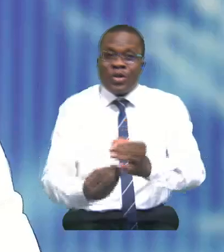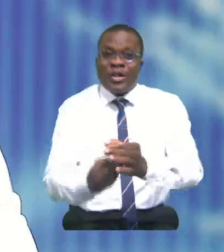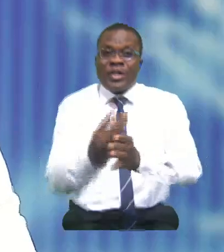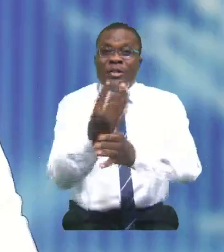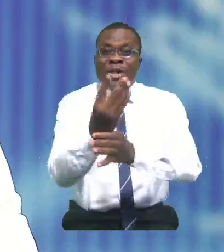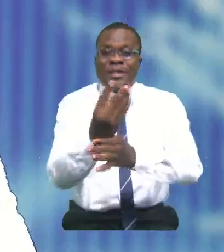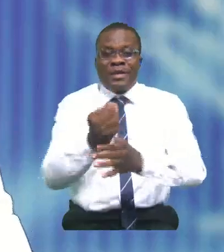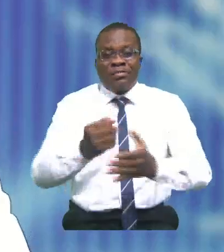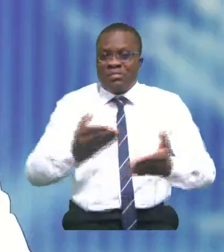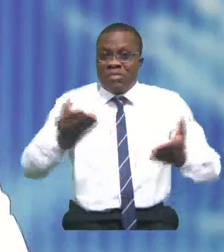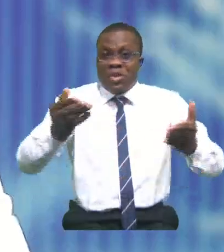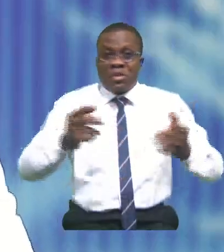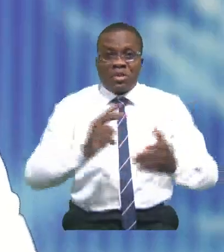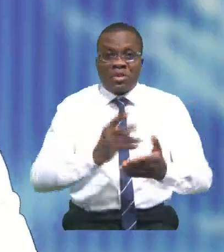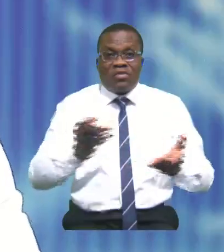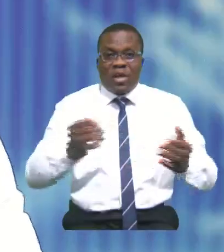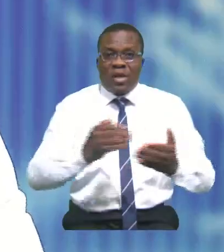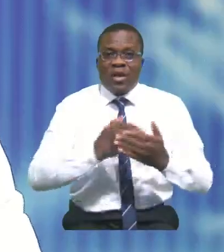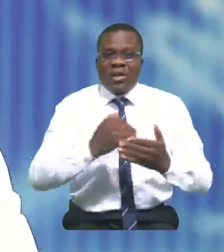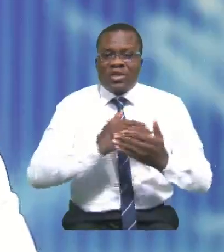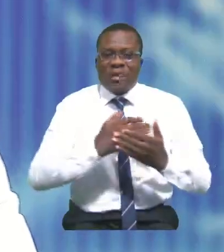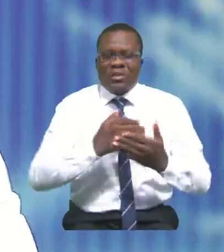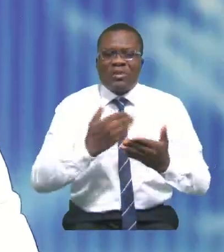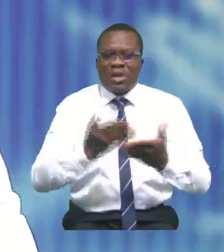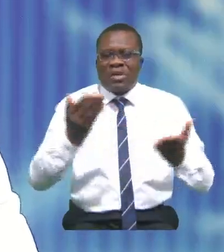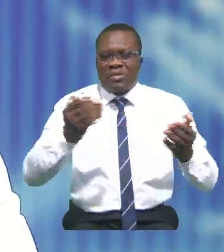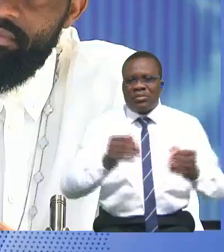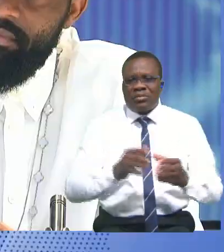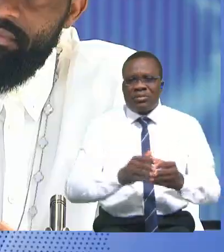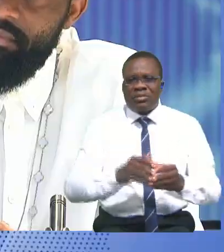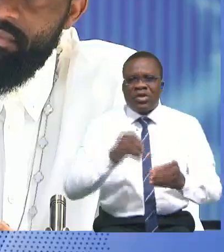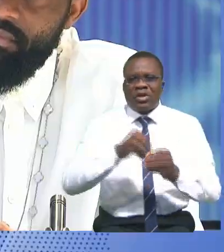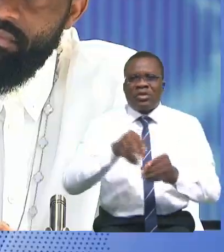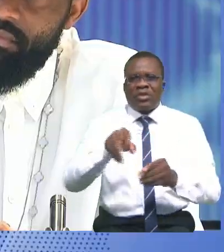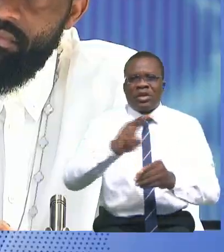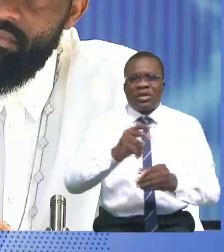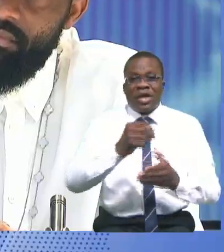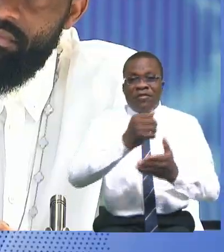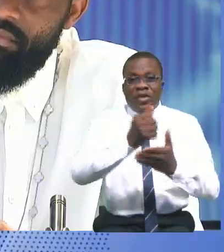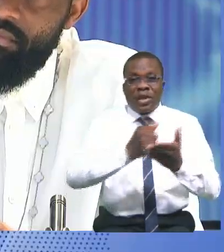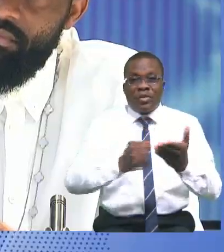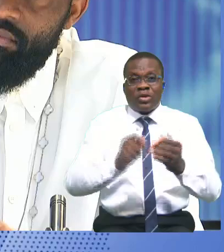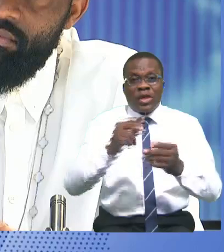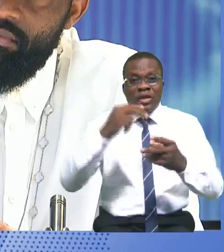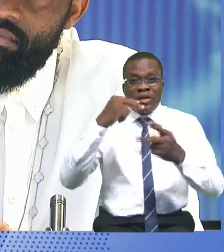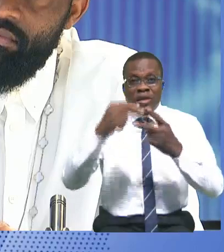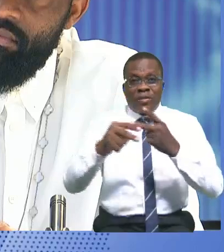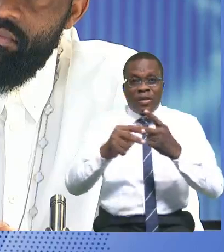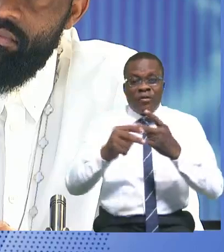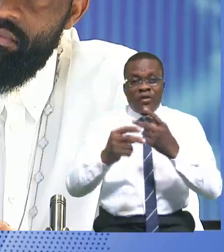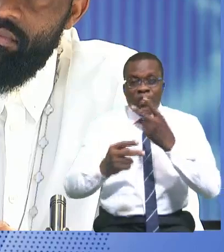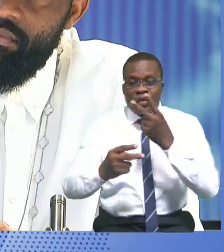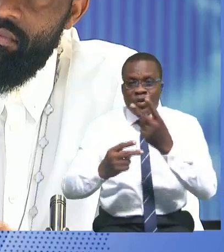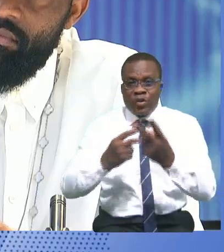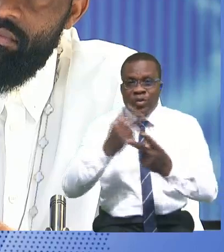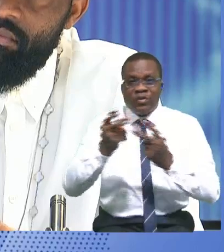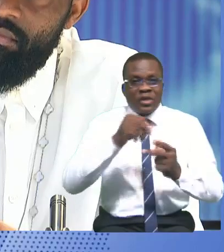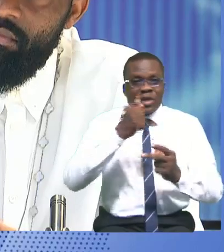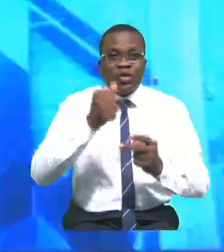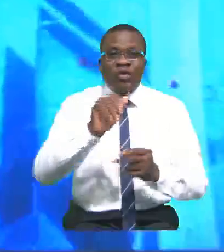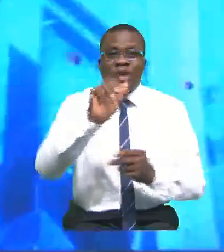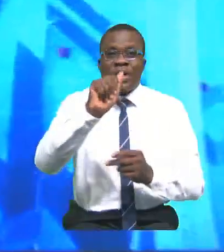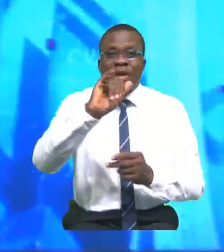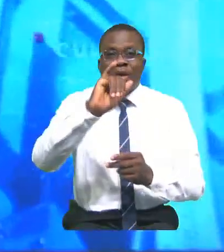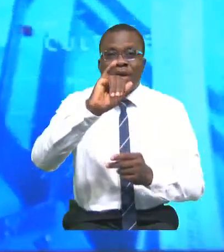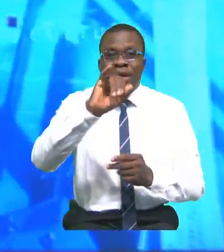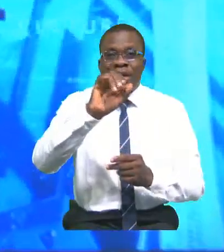c'est on aime bien j'aime bien j'aime bien dans votre agenda il est prévu une visite demain à jjara au